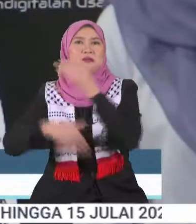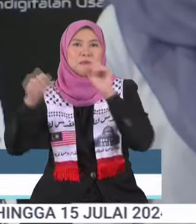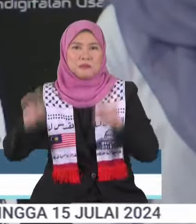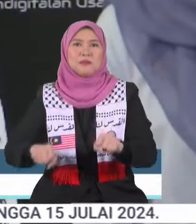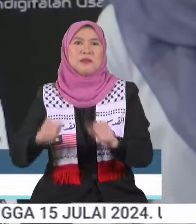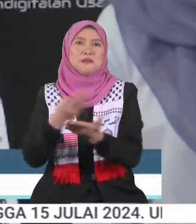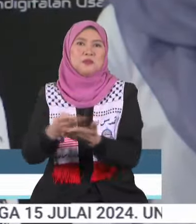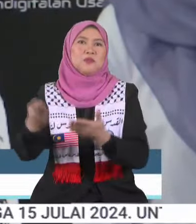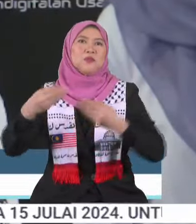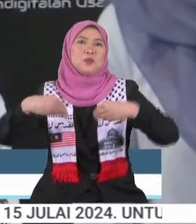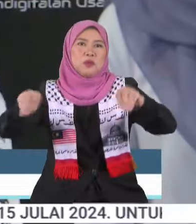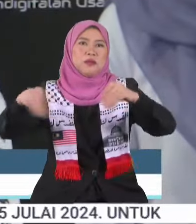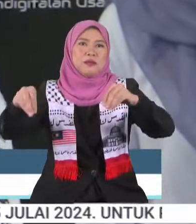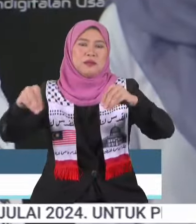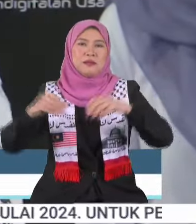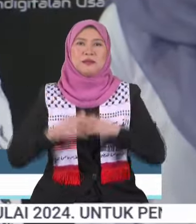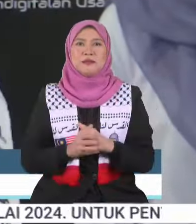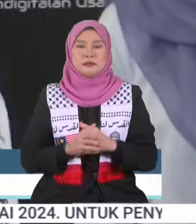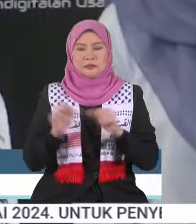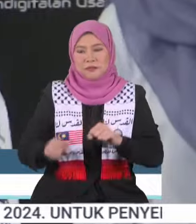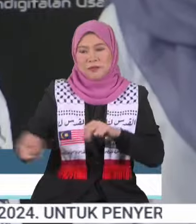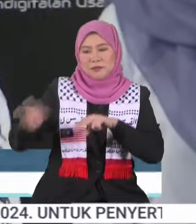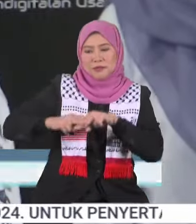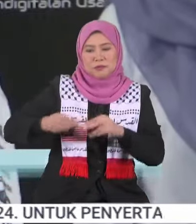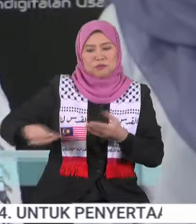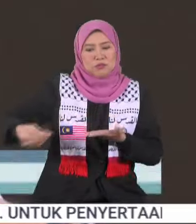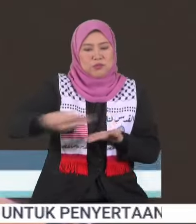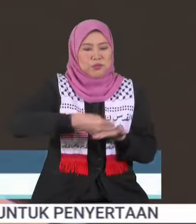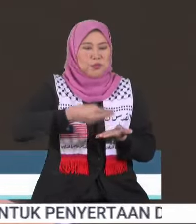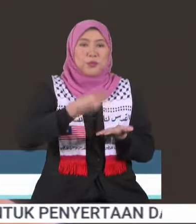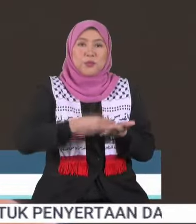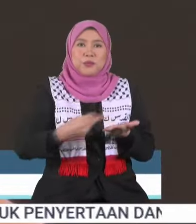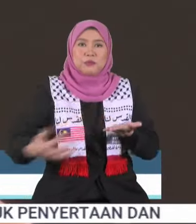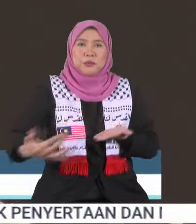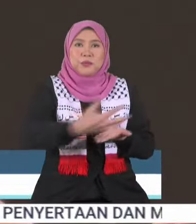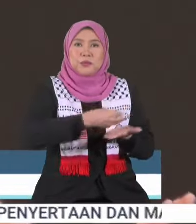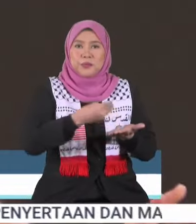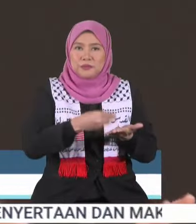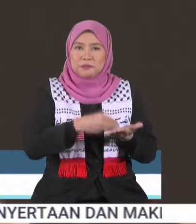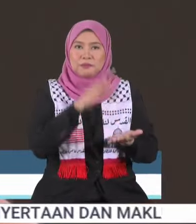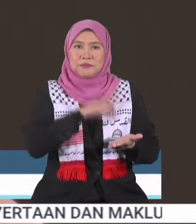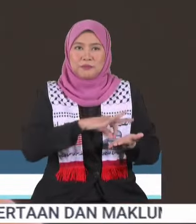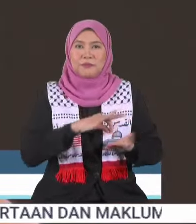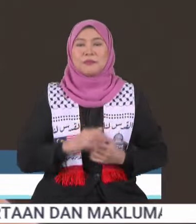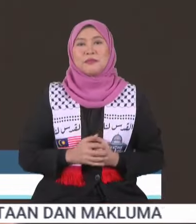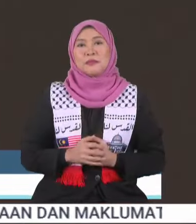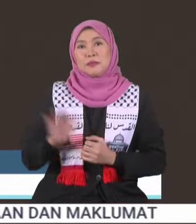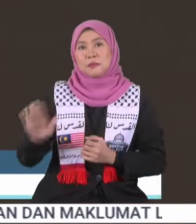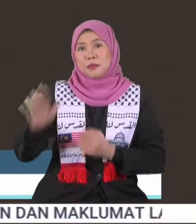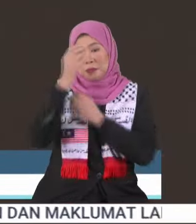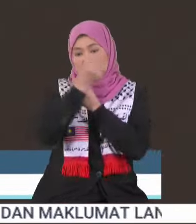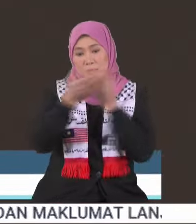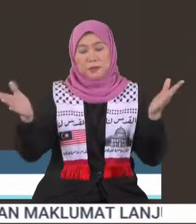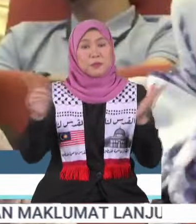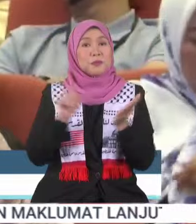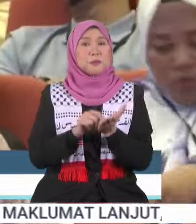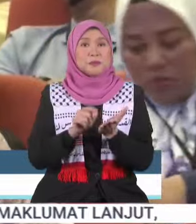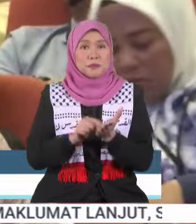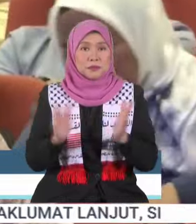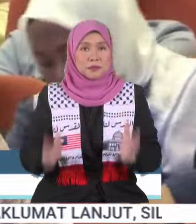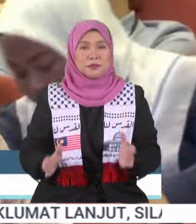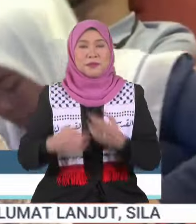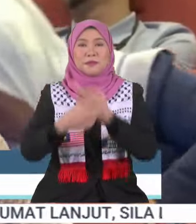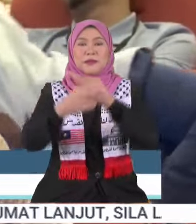tengok. Jadi dengan cara tak langsung meningkatkan pendapatan dia orang lah. Beliau berkata demikian kepada pemberita